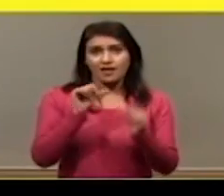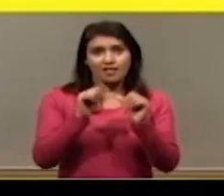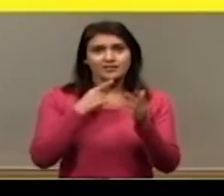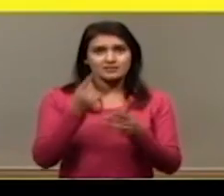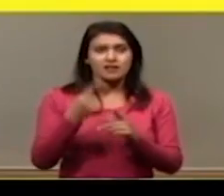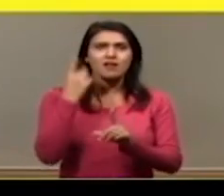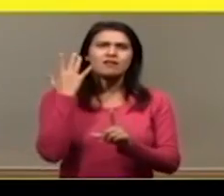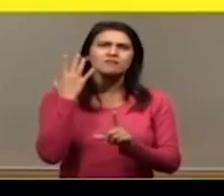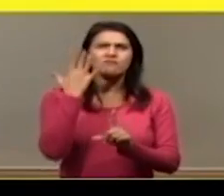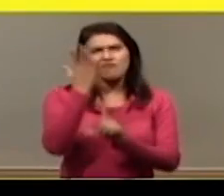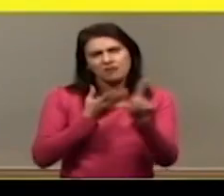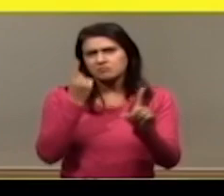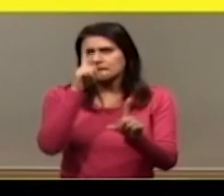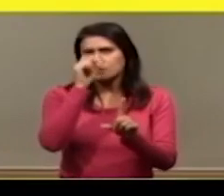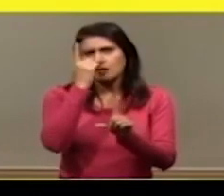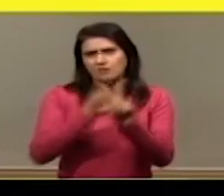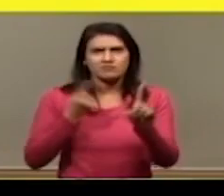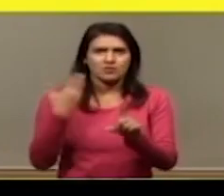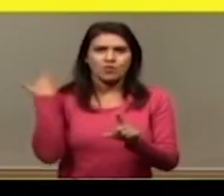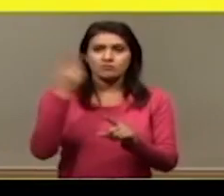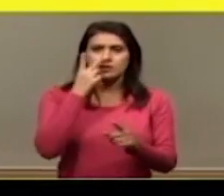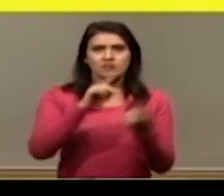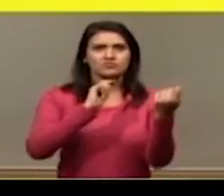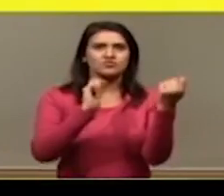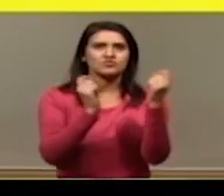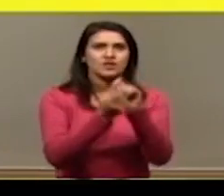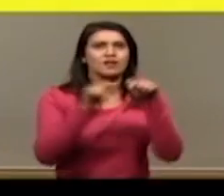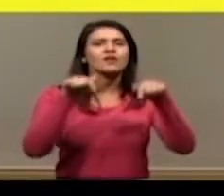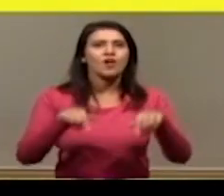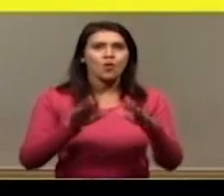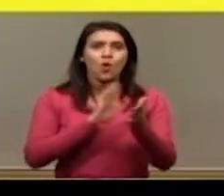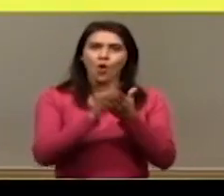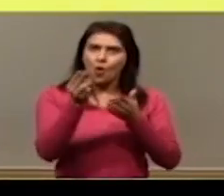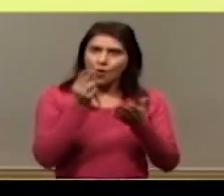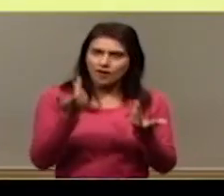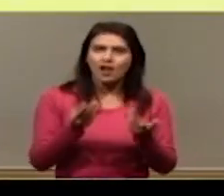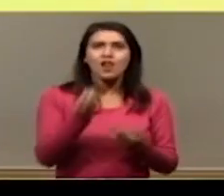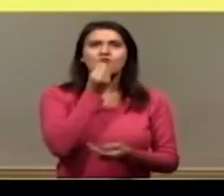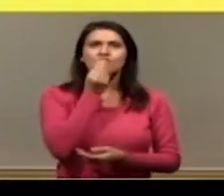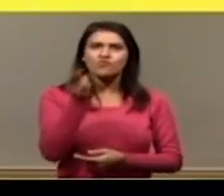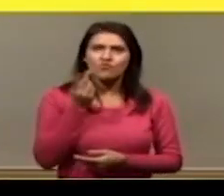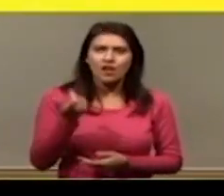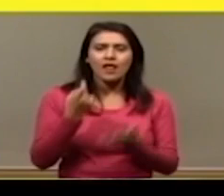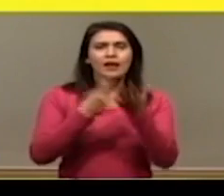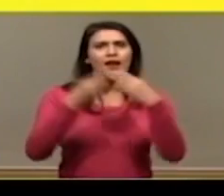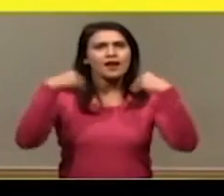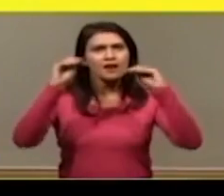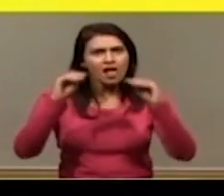मे बी इवन द लास्ट 10 years, आई हैव सीन अ लॉट ऑफ चेंज, वेदर इट्स द होटल सेक्टर, रेस्टोरेंट सेक्टर, रिटेल,